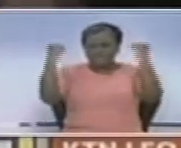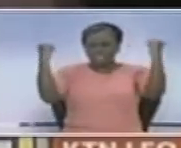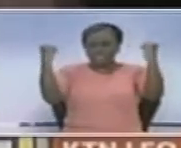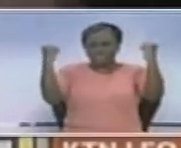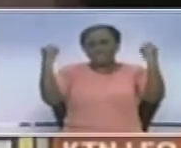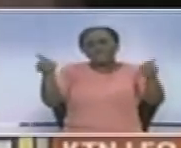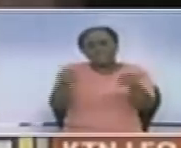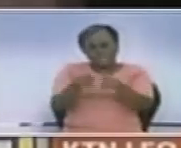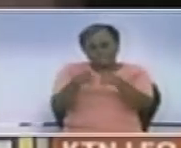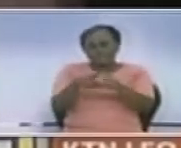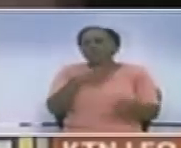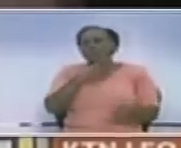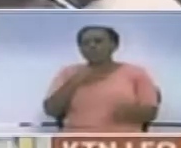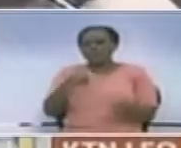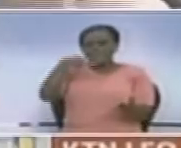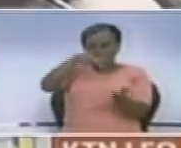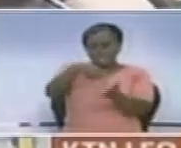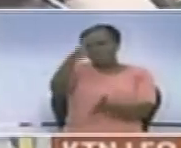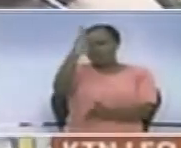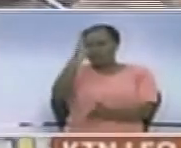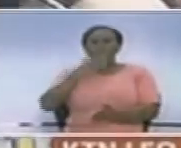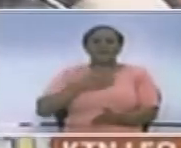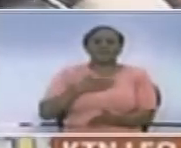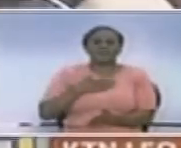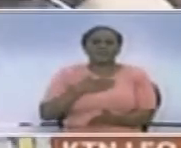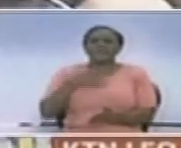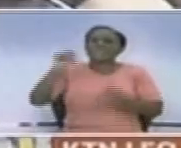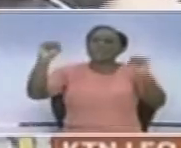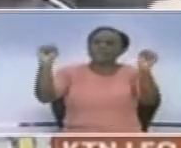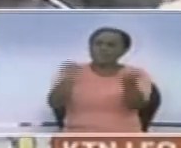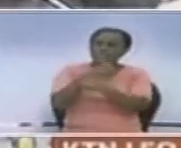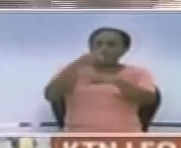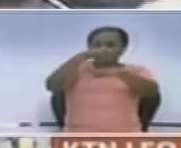we will stand with our God. Kasema wewe uweze kusummon